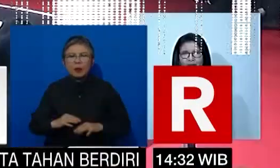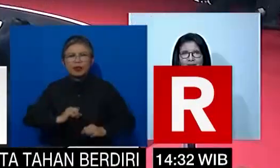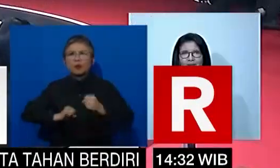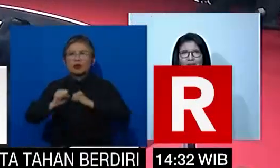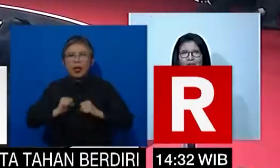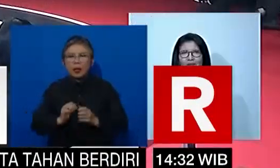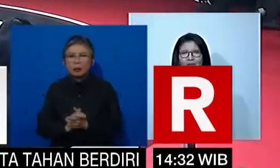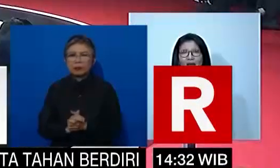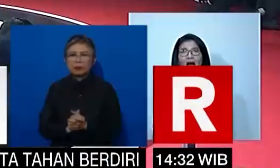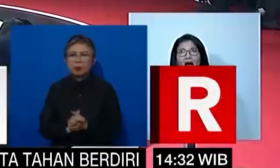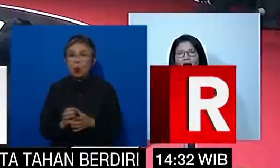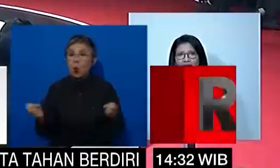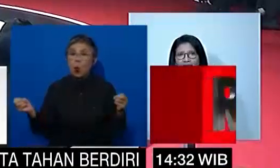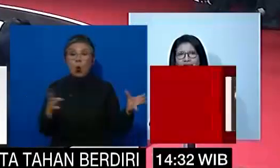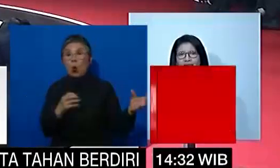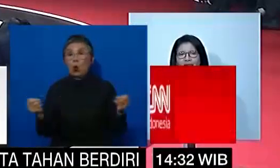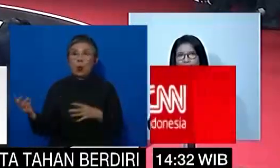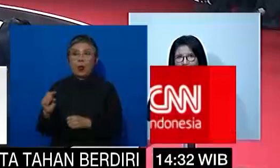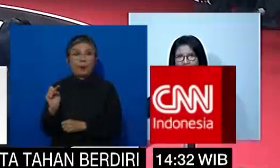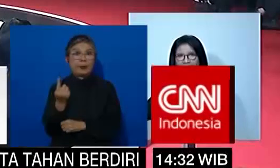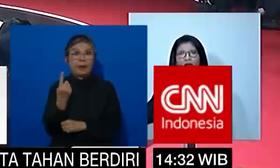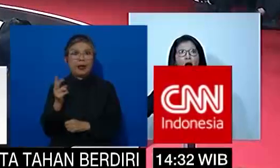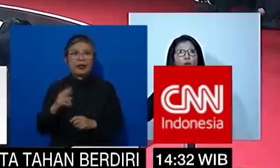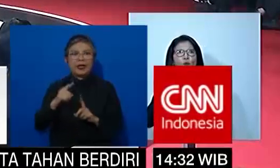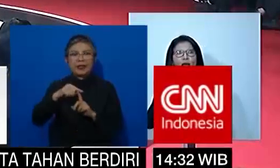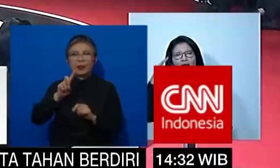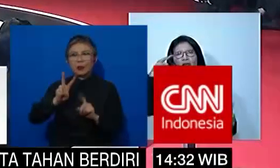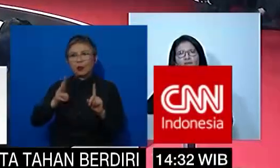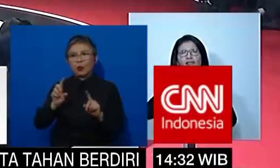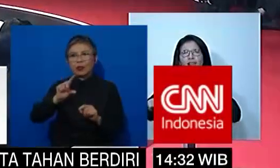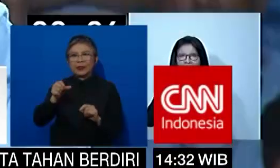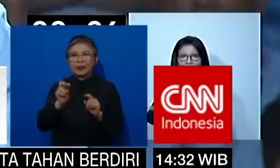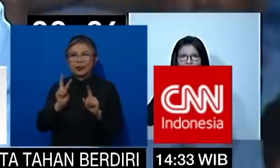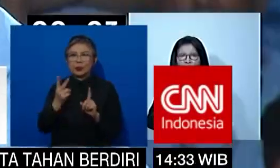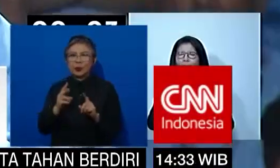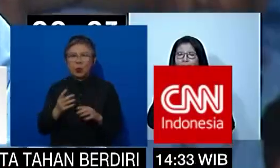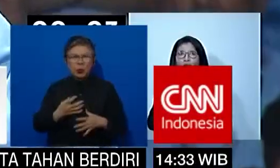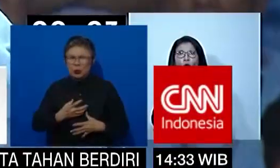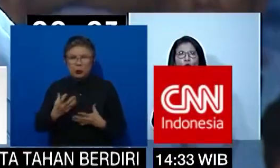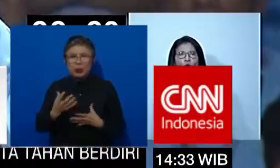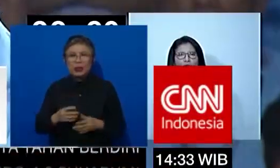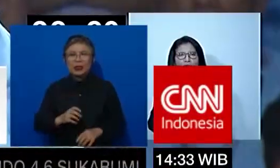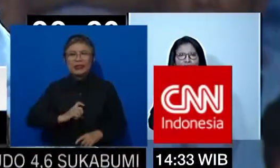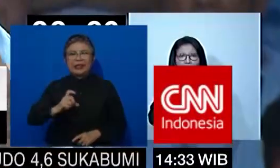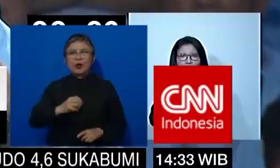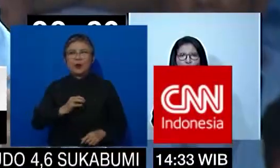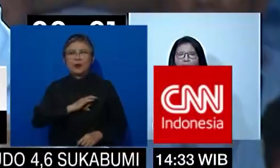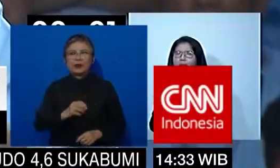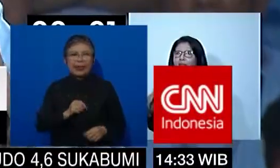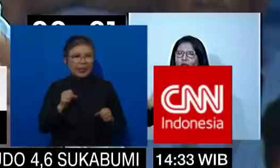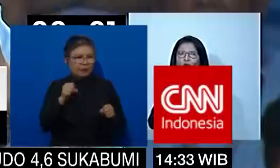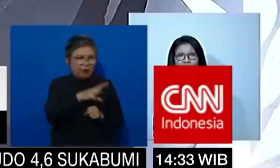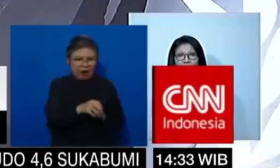berusaha. Debat calon presiden perdana pada Selasa 12 Desember berlangsung seru. Para capres beberapa kali saling